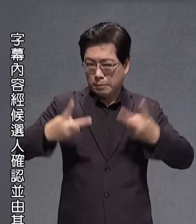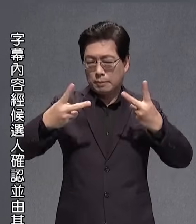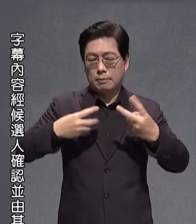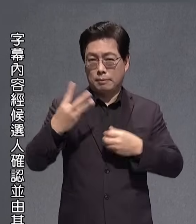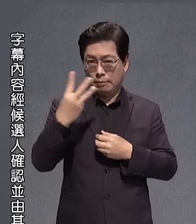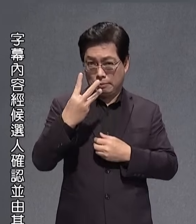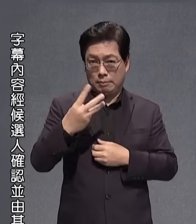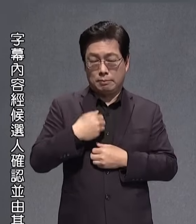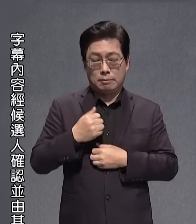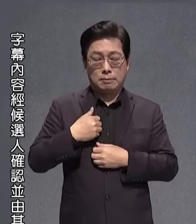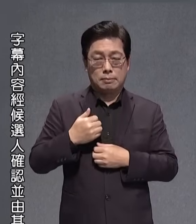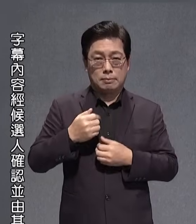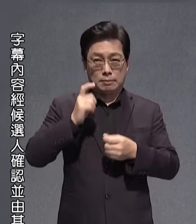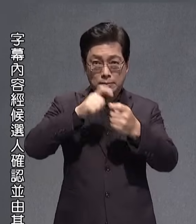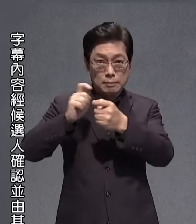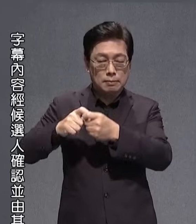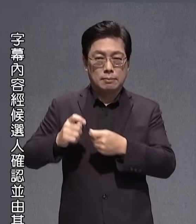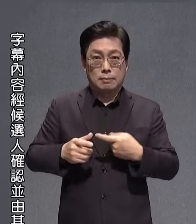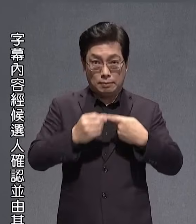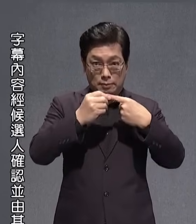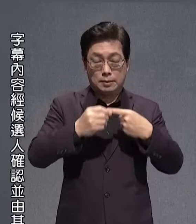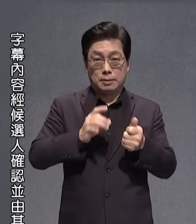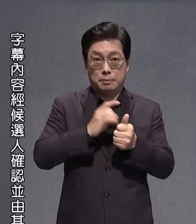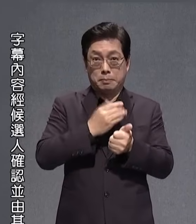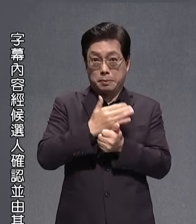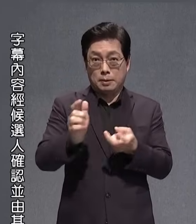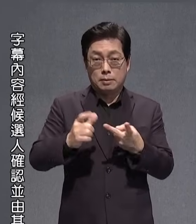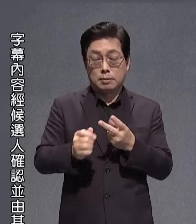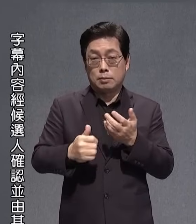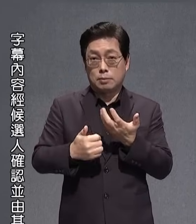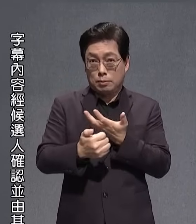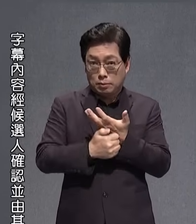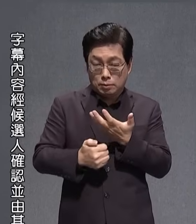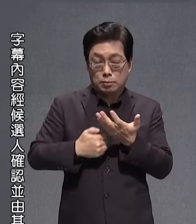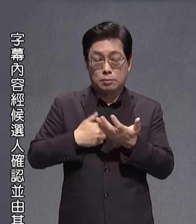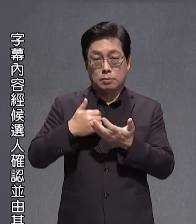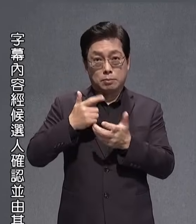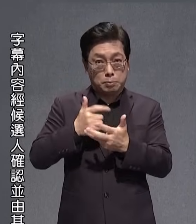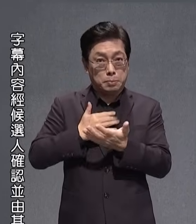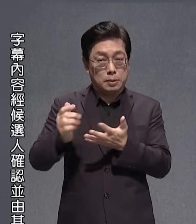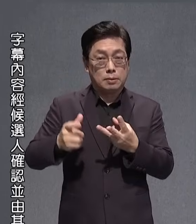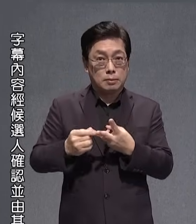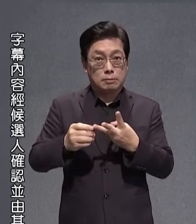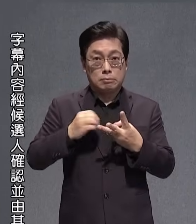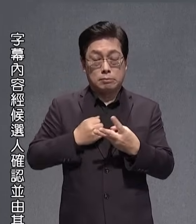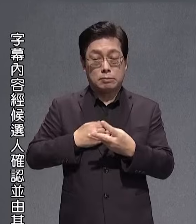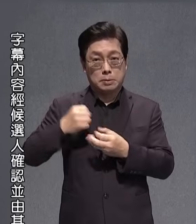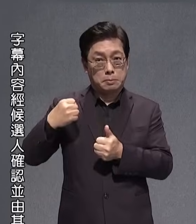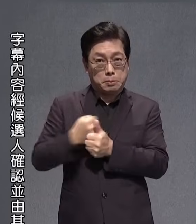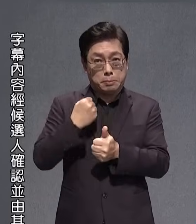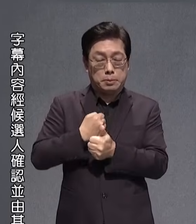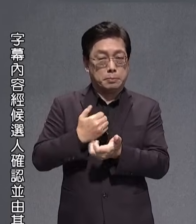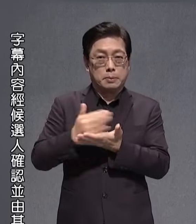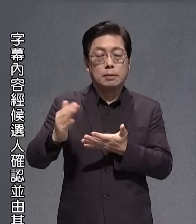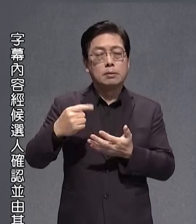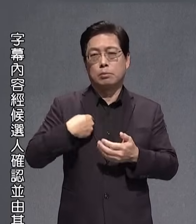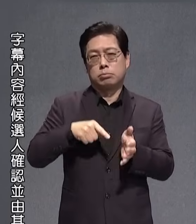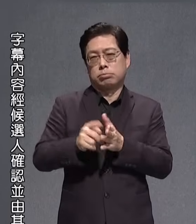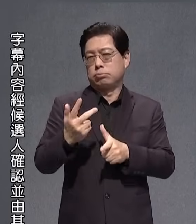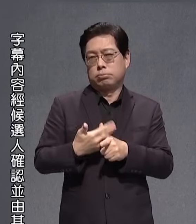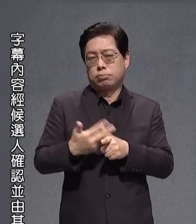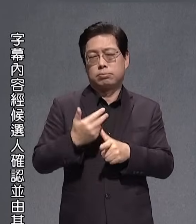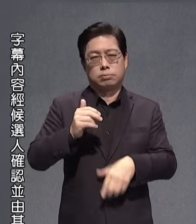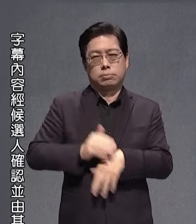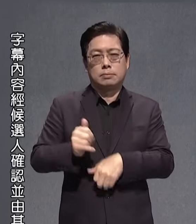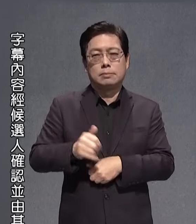这个治安三件里面，一打诈，二扫毒扫枪，三持爆，这是我的专长。我来